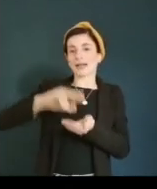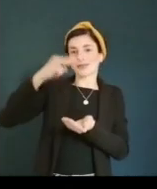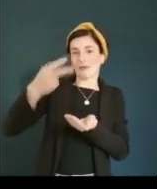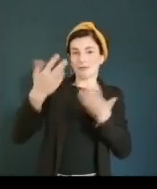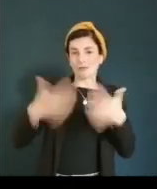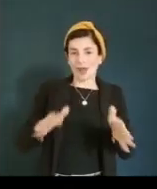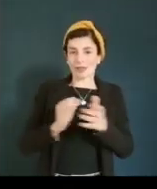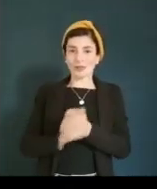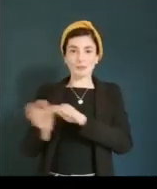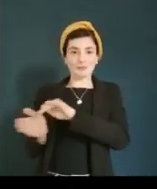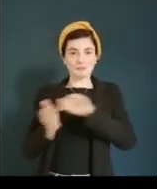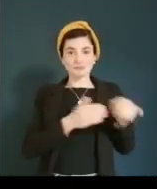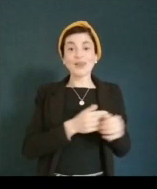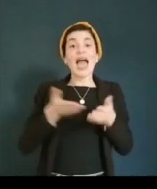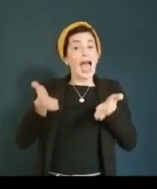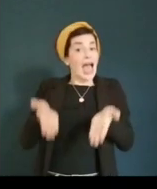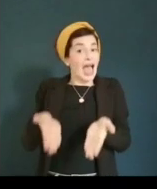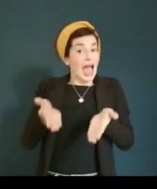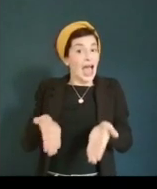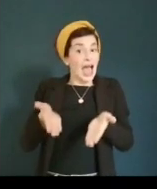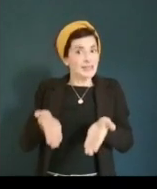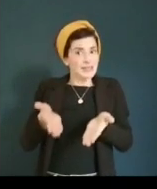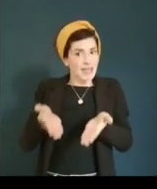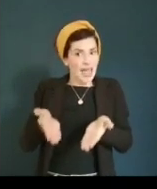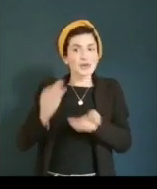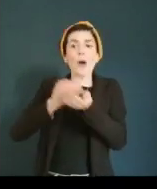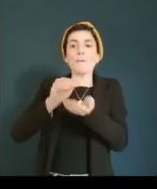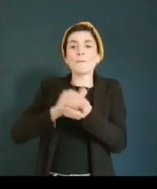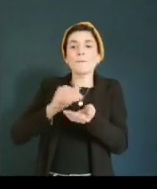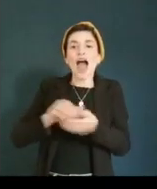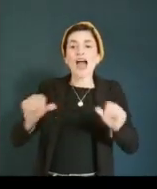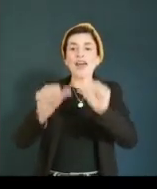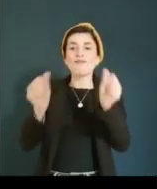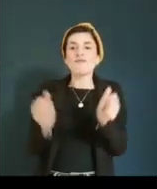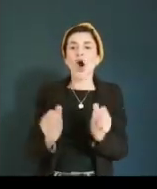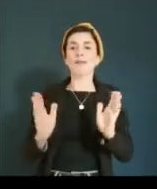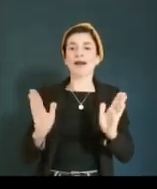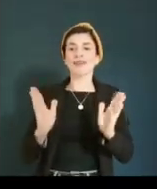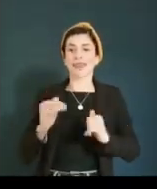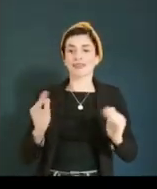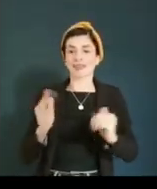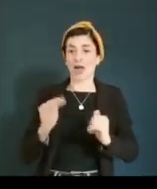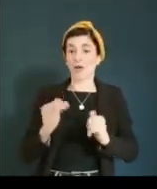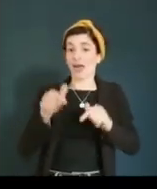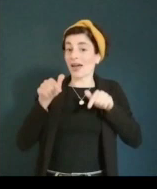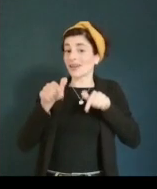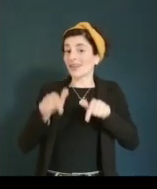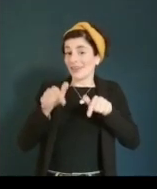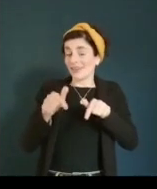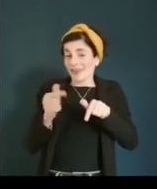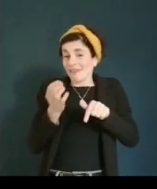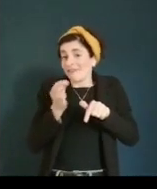Adesso ne vado a fare uno rettangolare, un'altra delle caratteristiche forme di pane